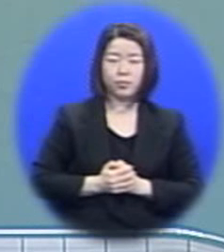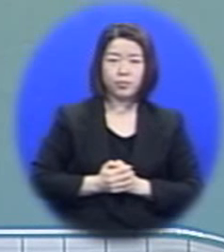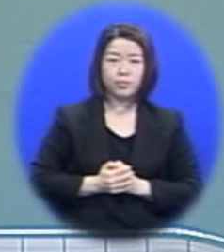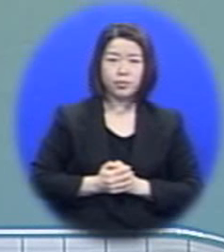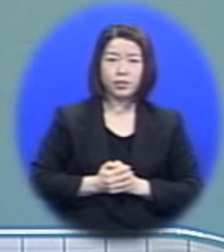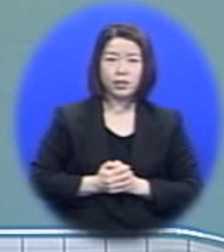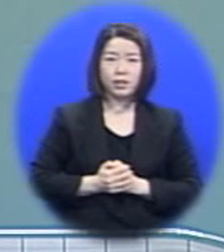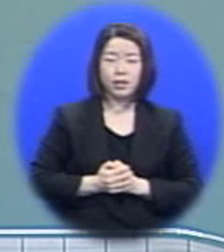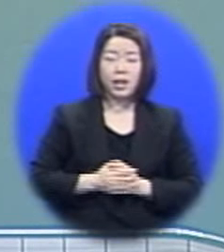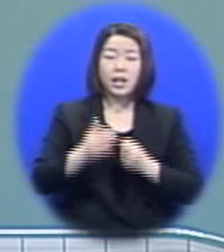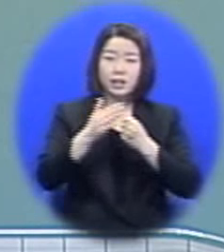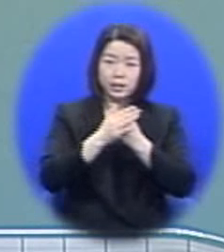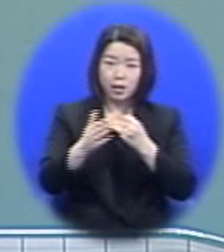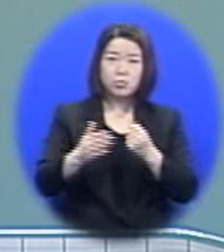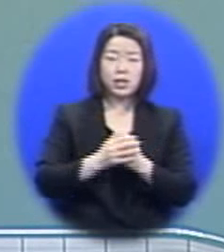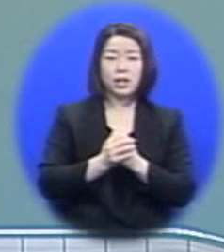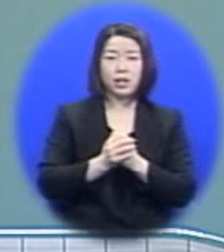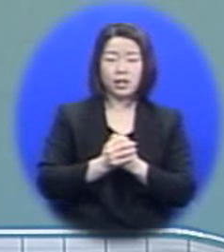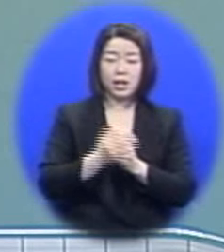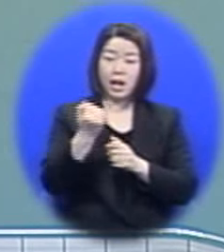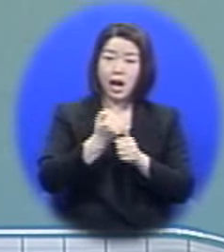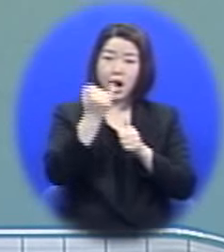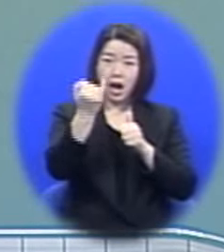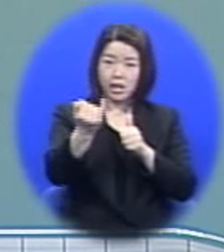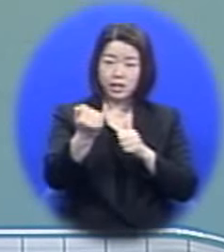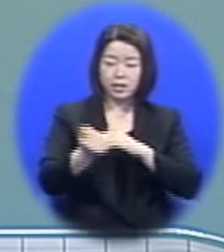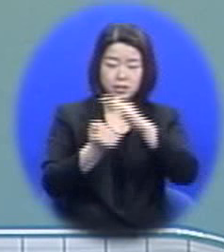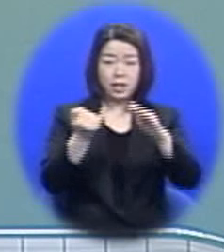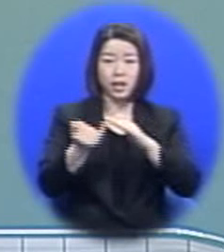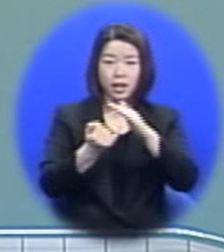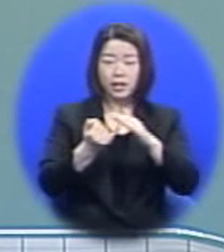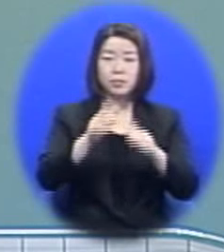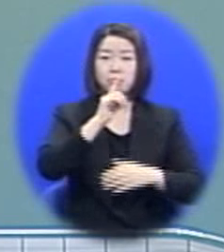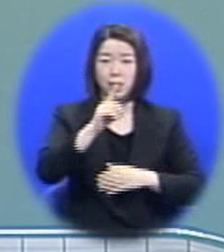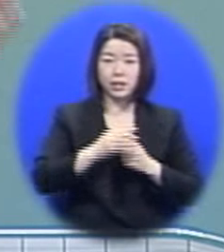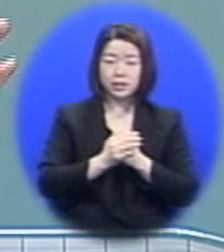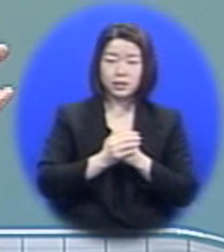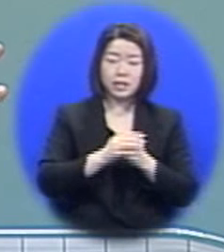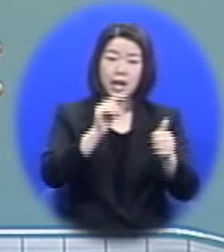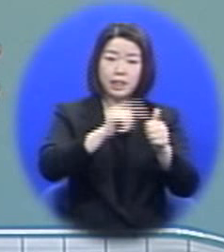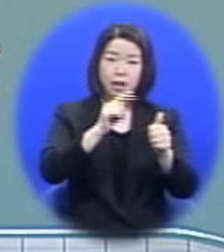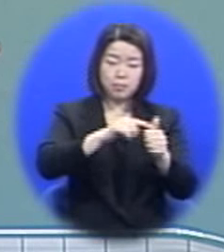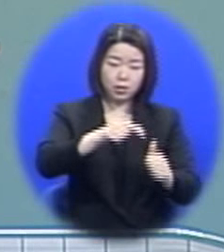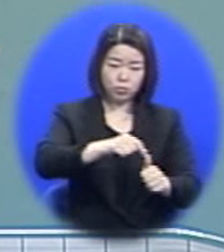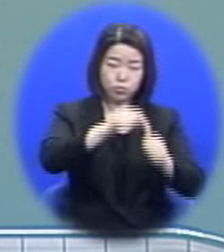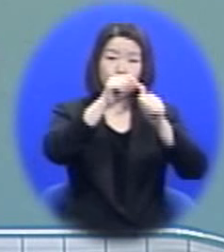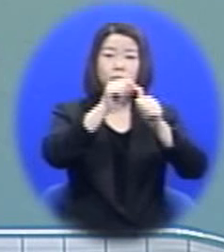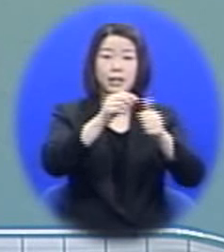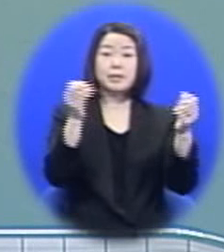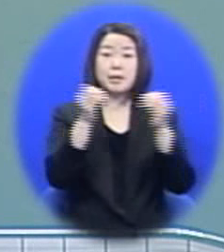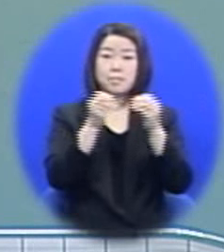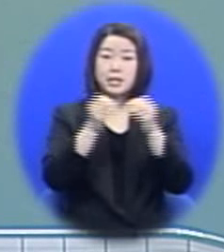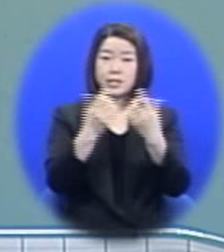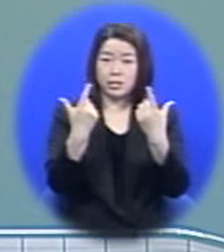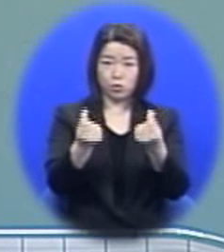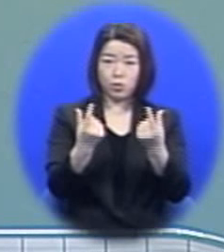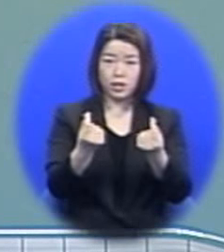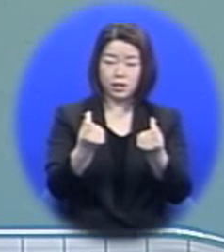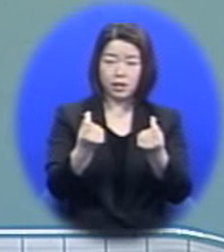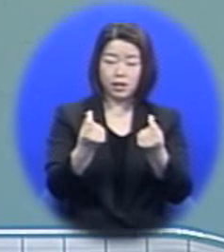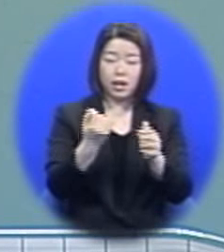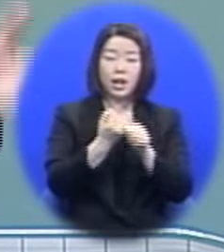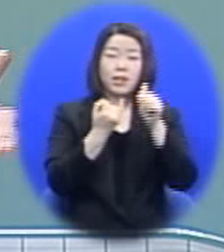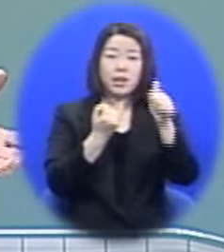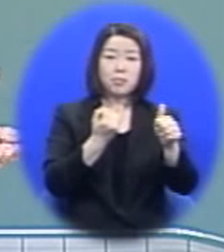거예요. 그래서 아내를 사랑하라고 하는 이야기는 남편을 구원하는 메시지예요. 남편에게